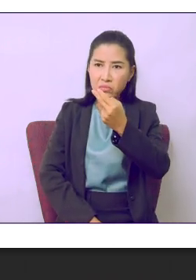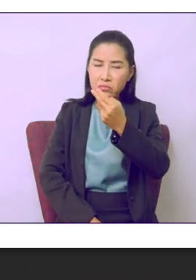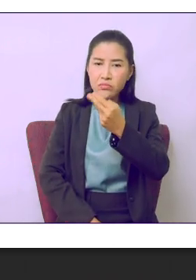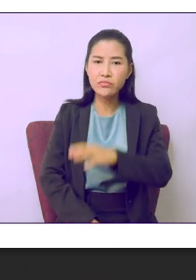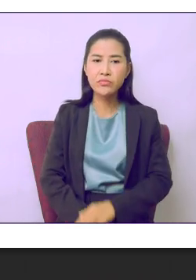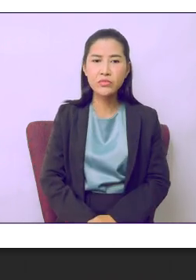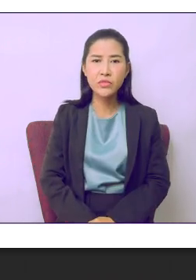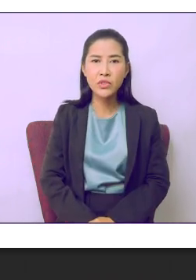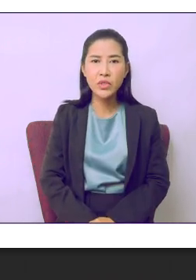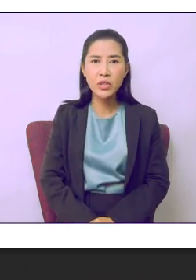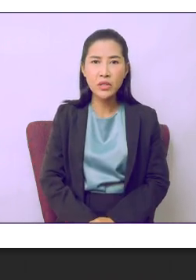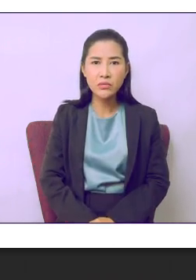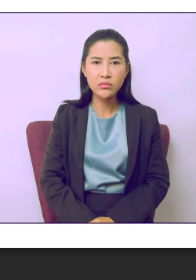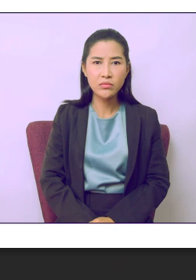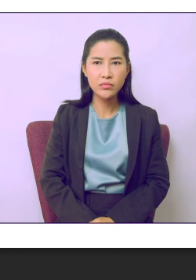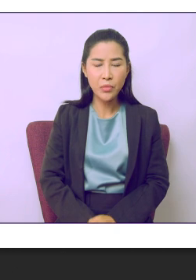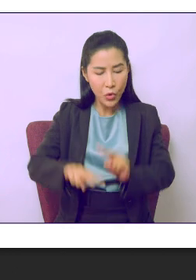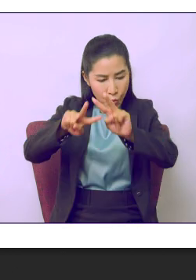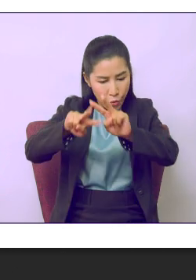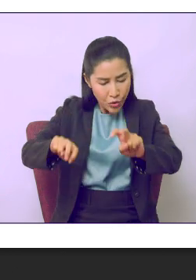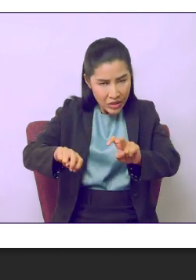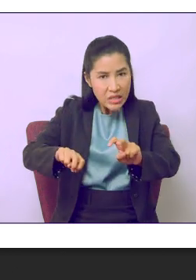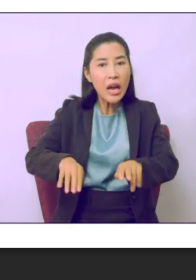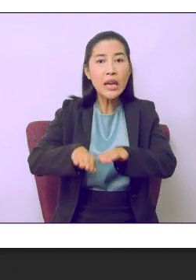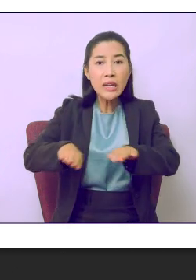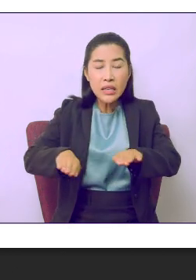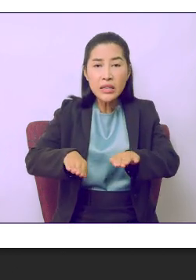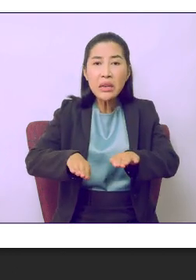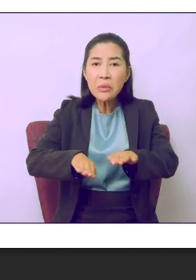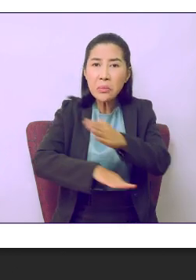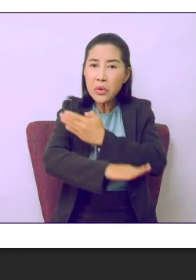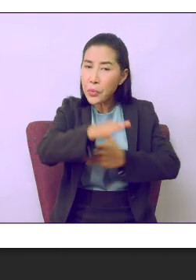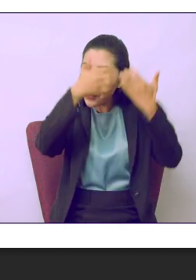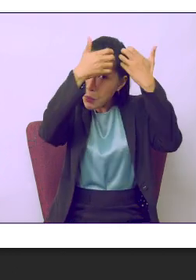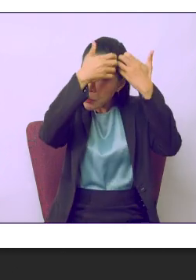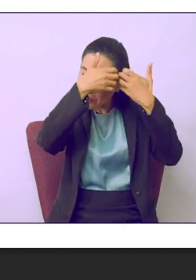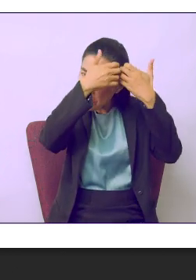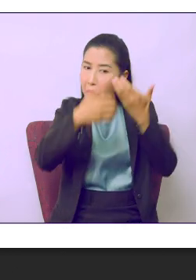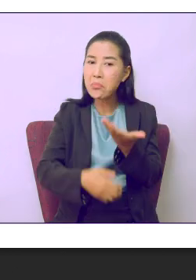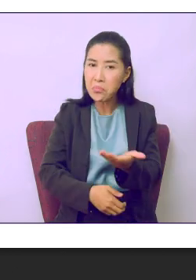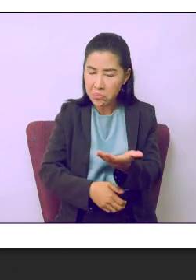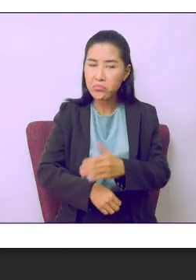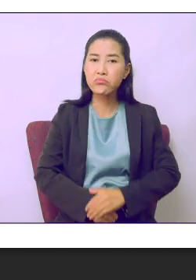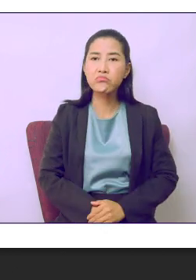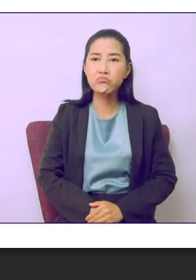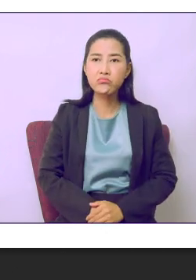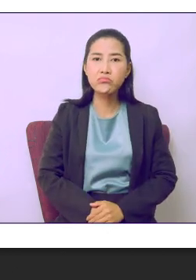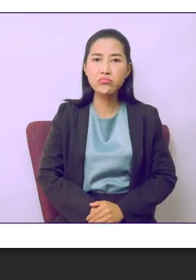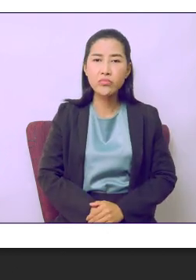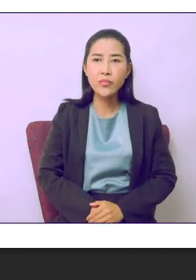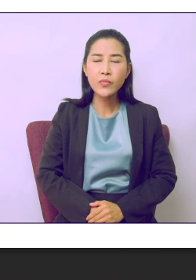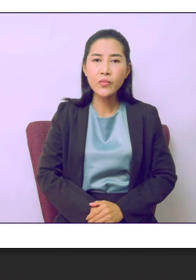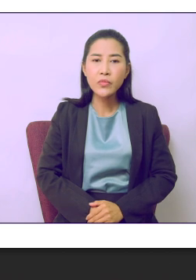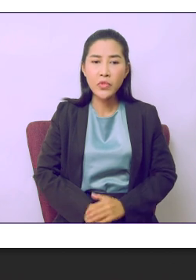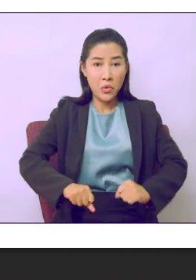เขาเอาน้องเด็กสมองพิการเหมือนกันนะครับเป็นเป็น Pilot studyนะครับของไทยก็อ่าทำอ่า